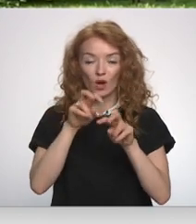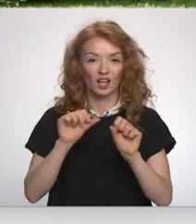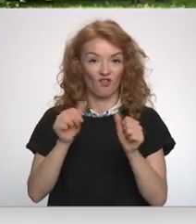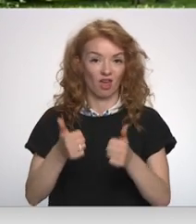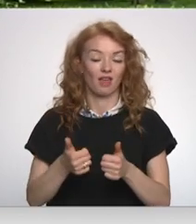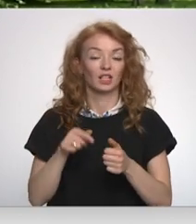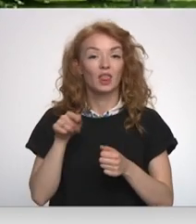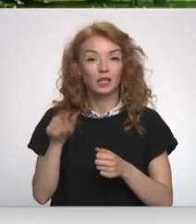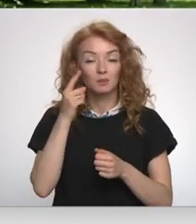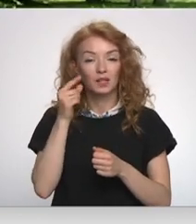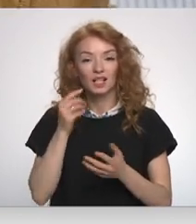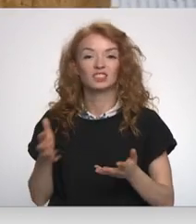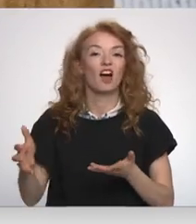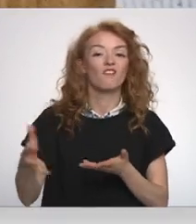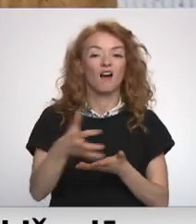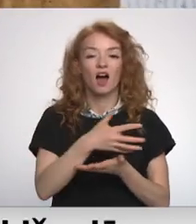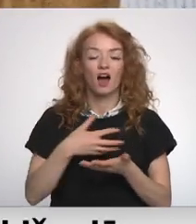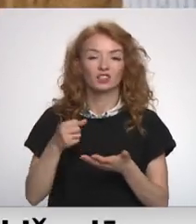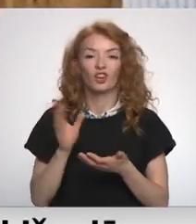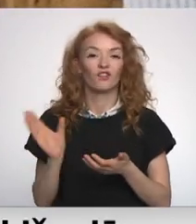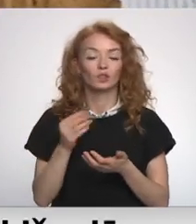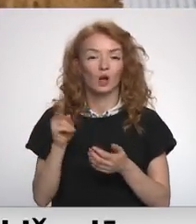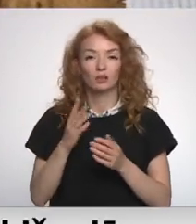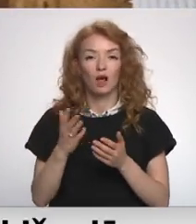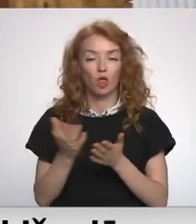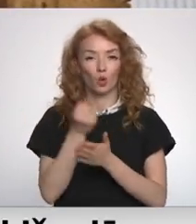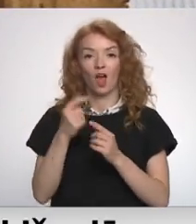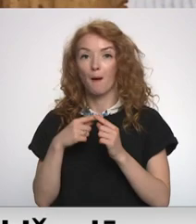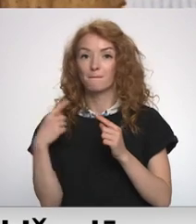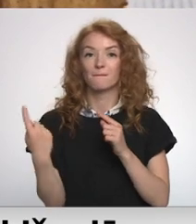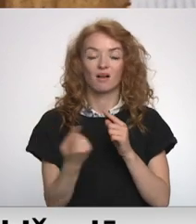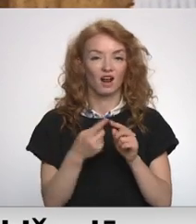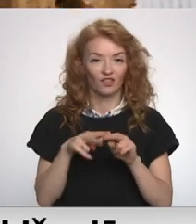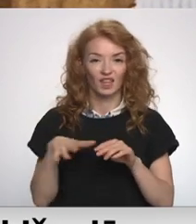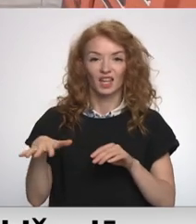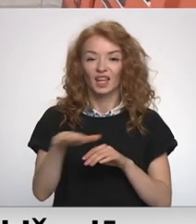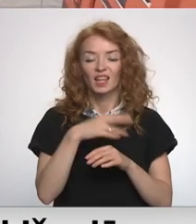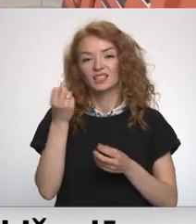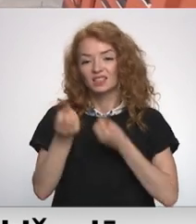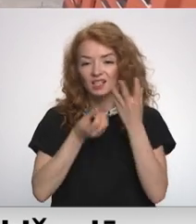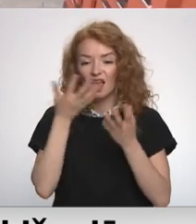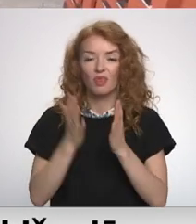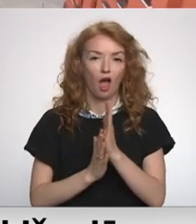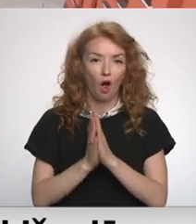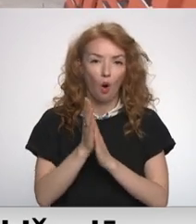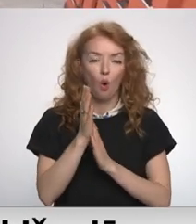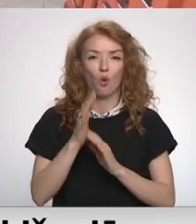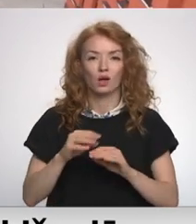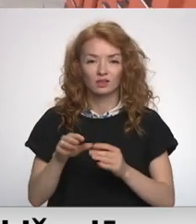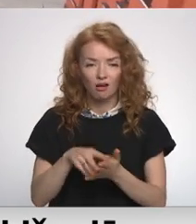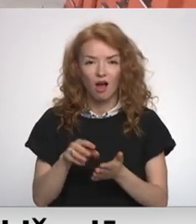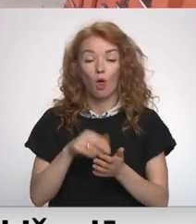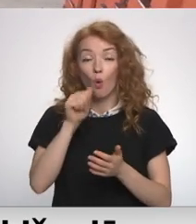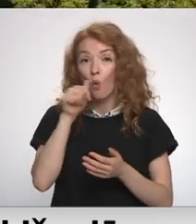bites savāc stropā visu, kas atrodas apkārt vidē, gan ziedos, gan augos, gan augsnē, gan